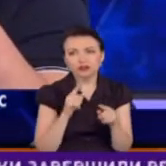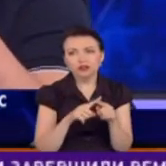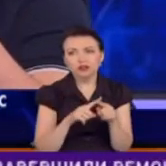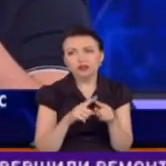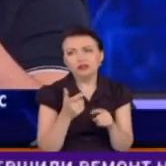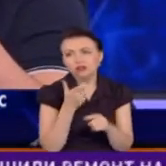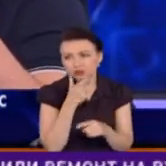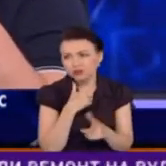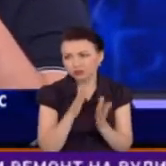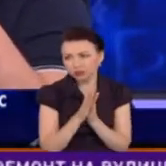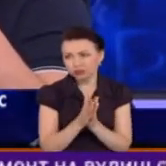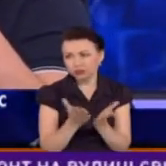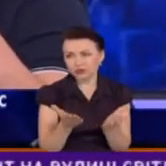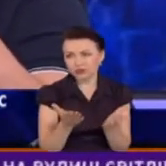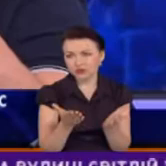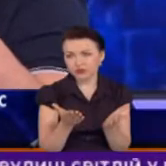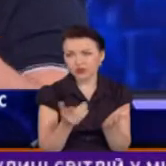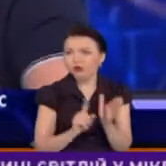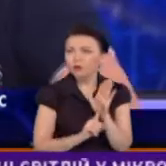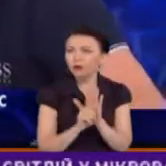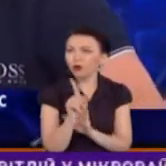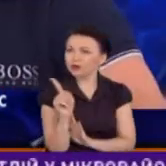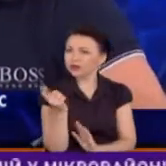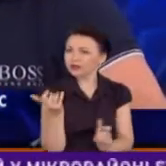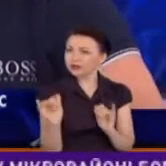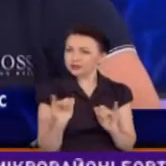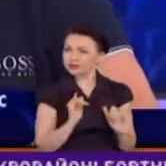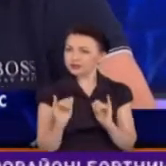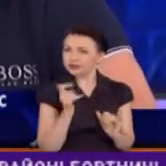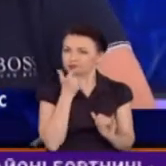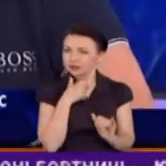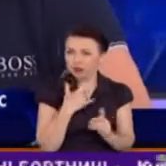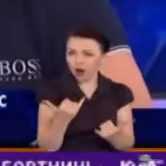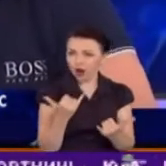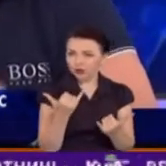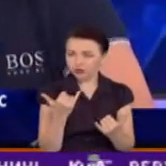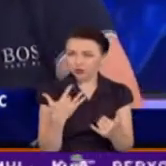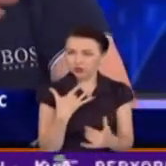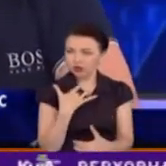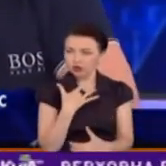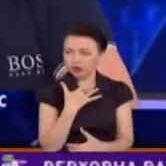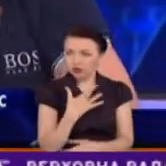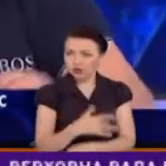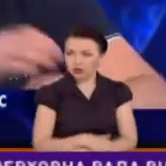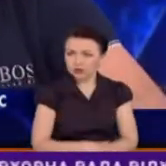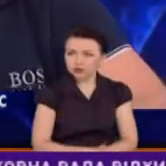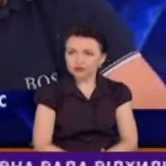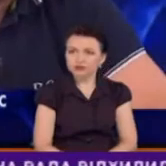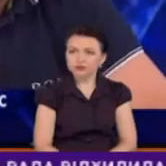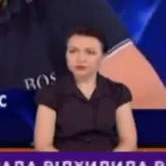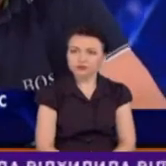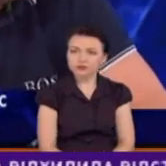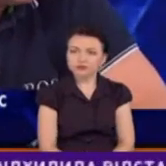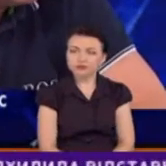і галантним, з яким ви починали нашу дискусію. Чудово. Все, космічні паради хочете виконувати, потім розкажете